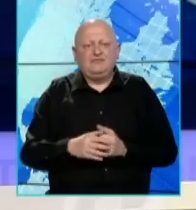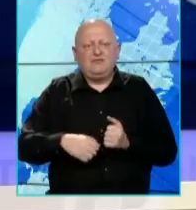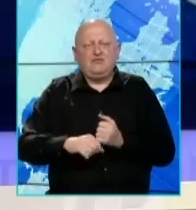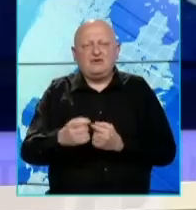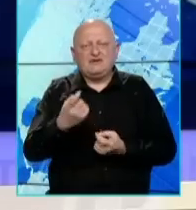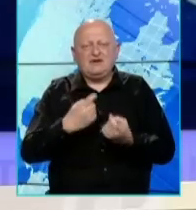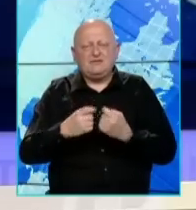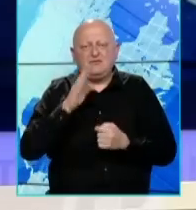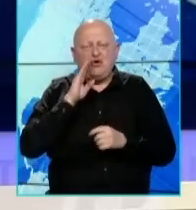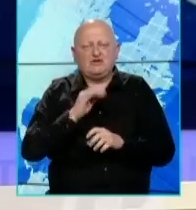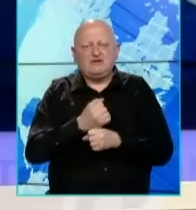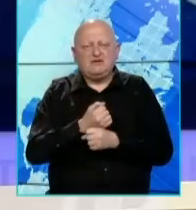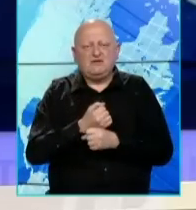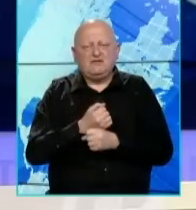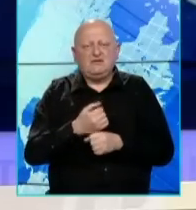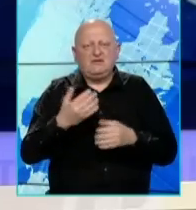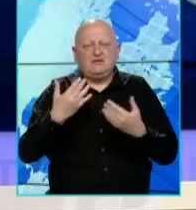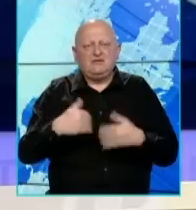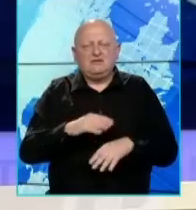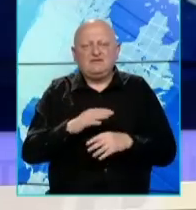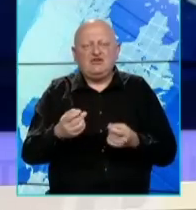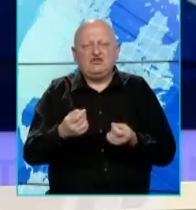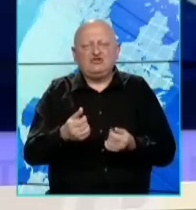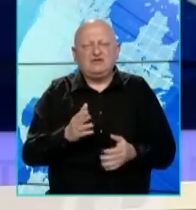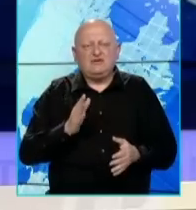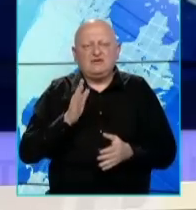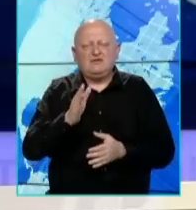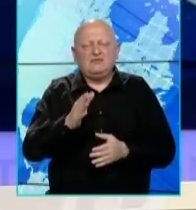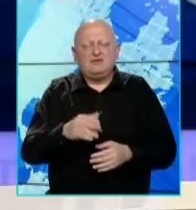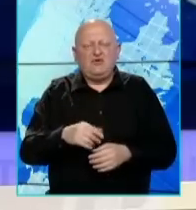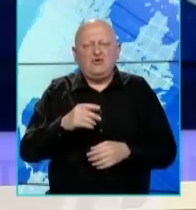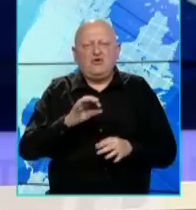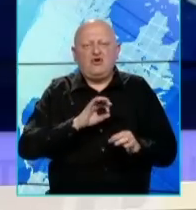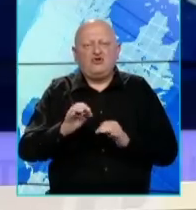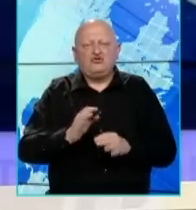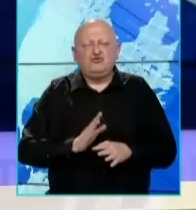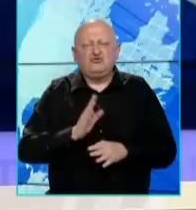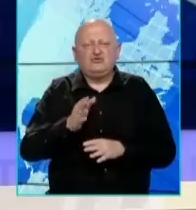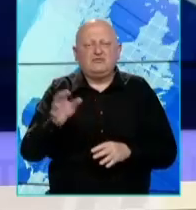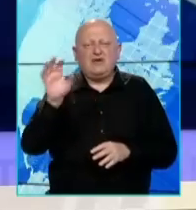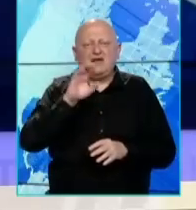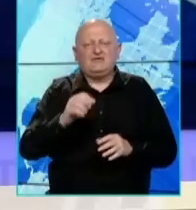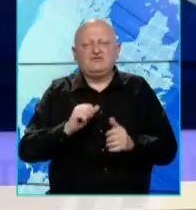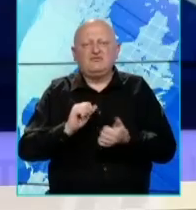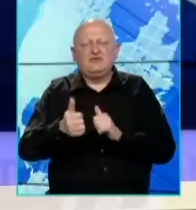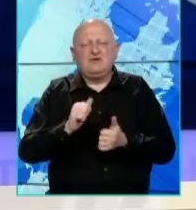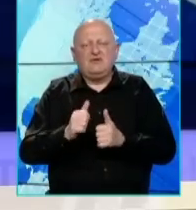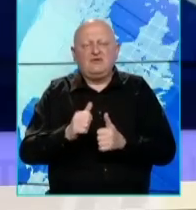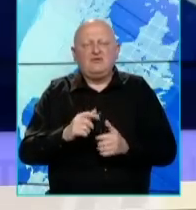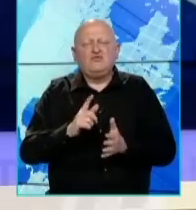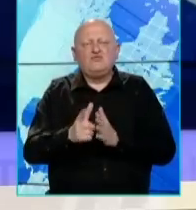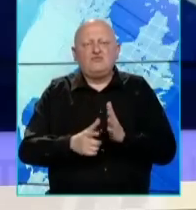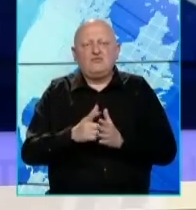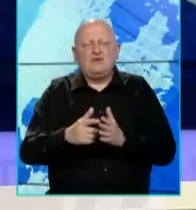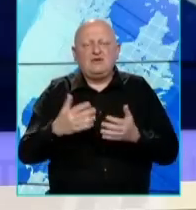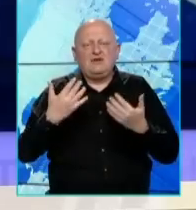Fudbalska reprezentacija Bosne i Hercegovine izgubila je sve šanse da direktnim plasmanom osigura učešće na evropskom prvenstvu. U